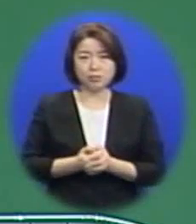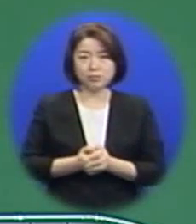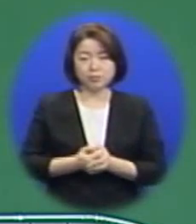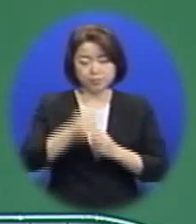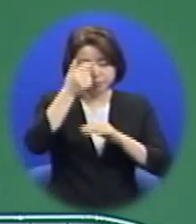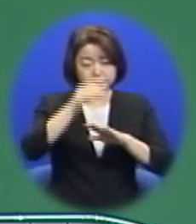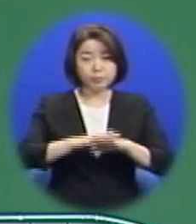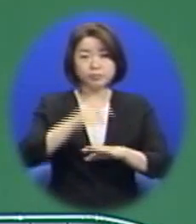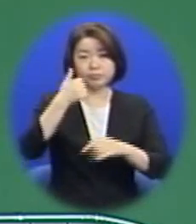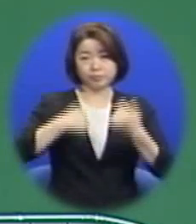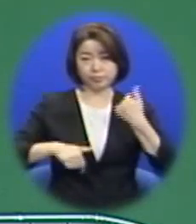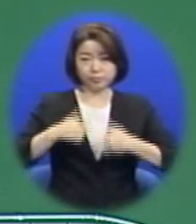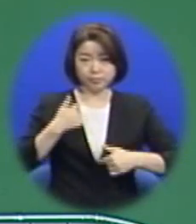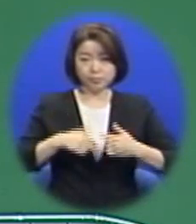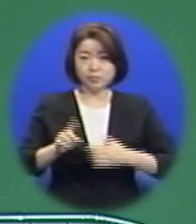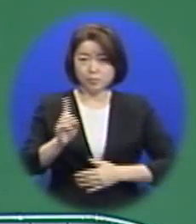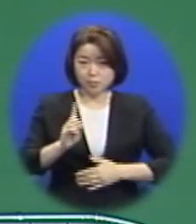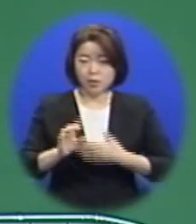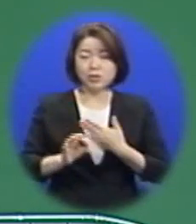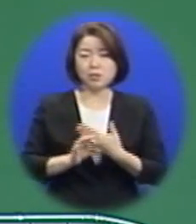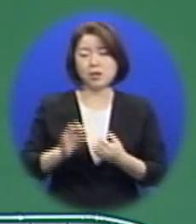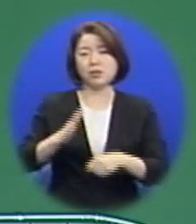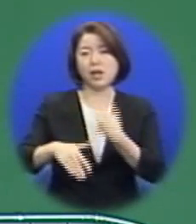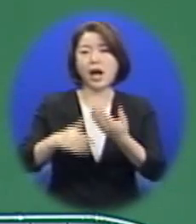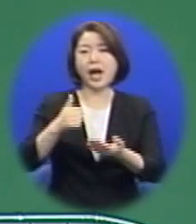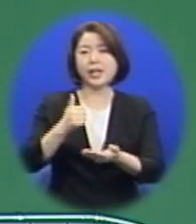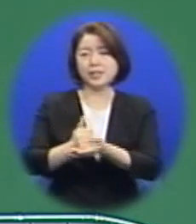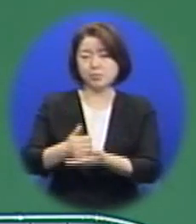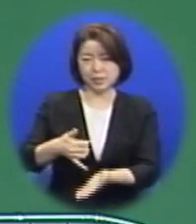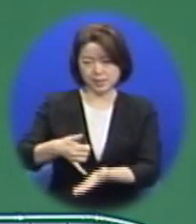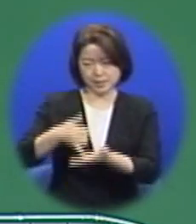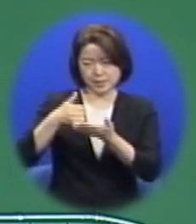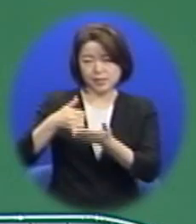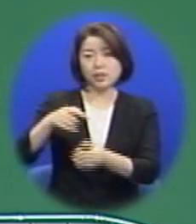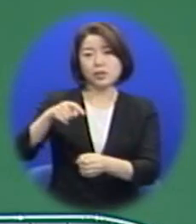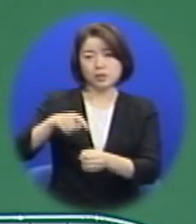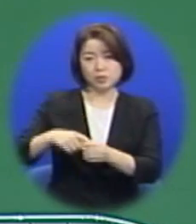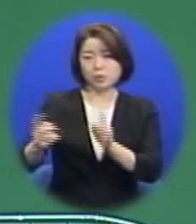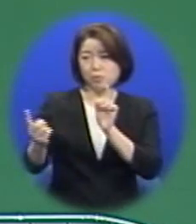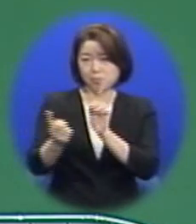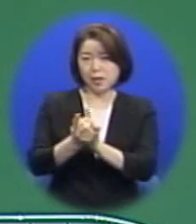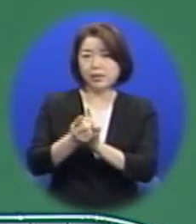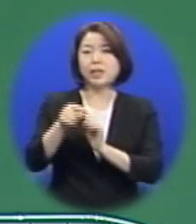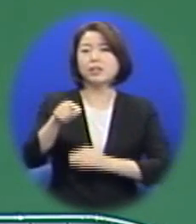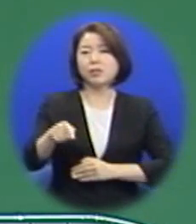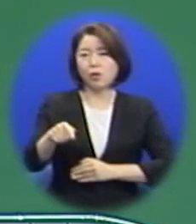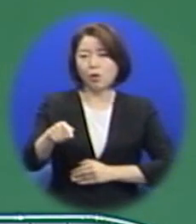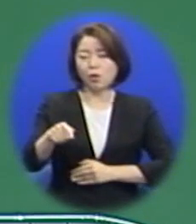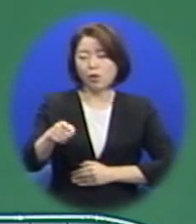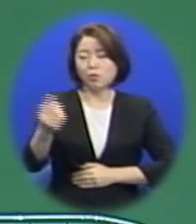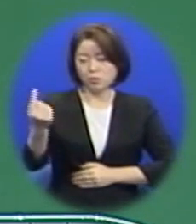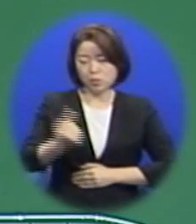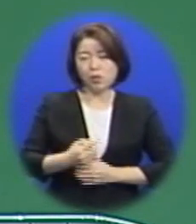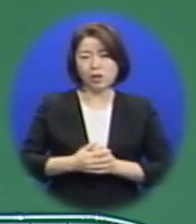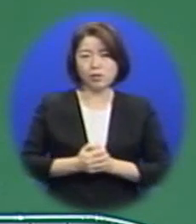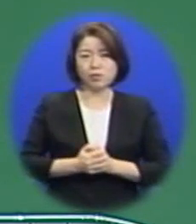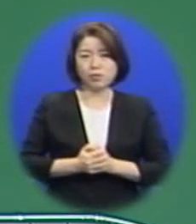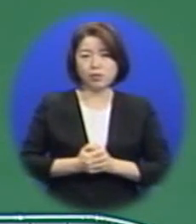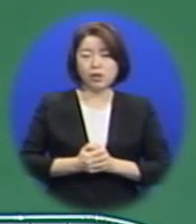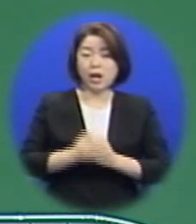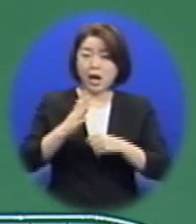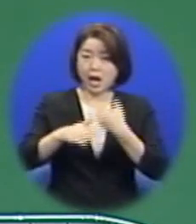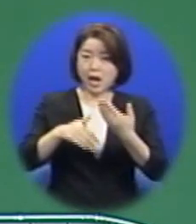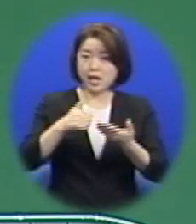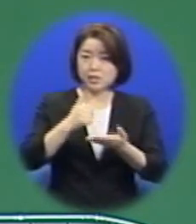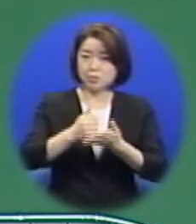예배의 기쁨은 하나님을 인격적으로 만나는 데서 오는 것입니다. 하나님을 인격적으로 알고 하나님